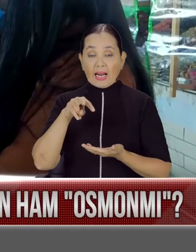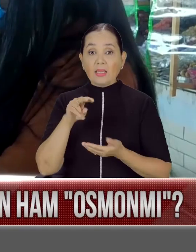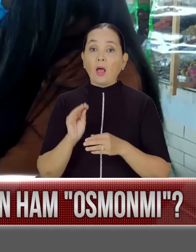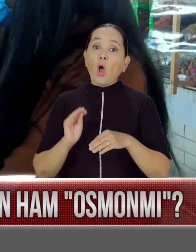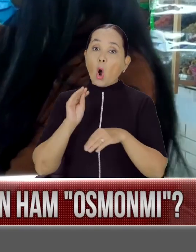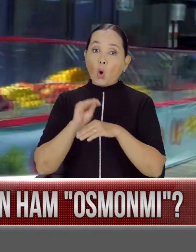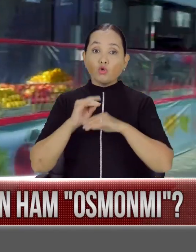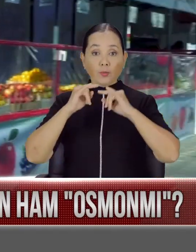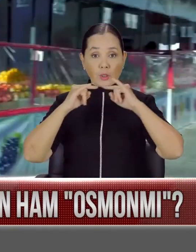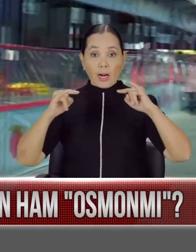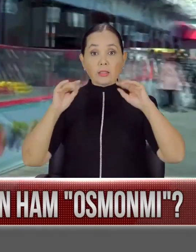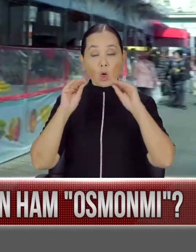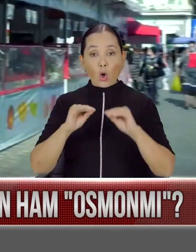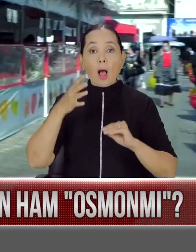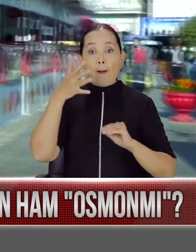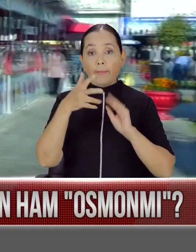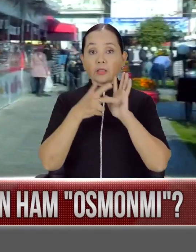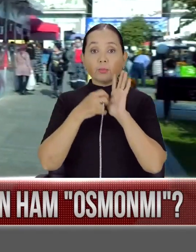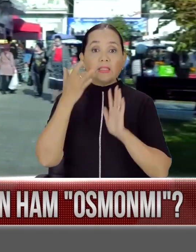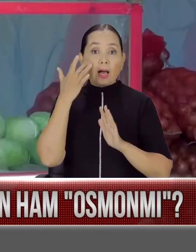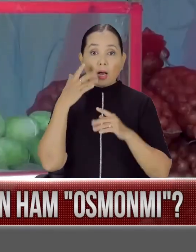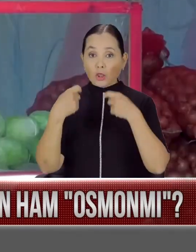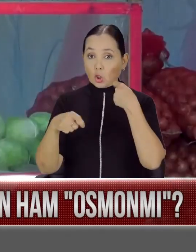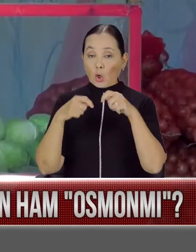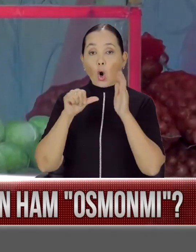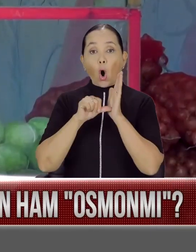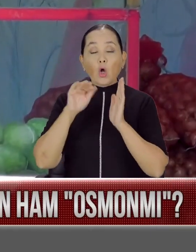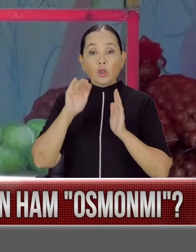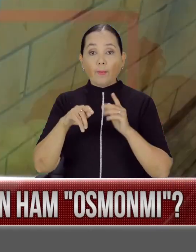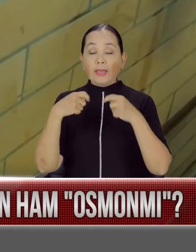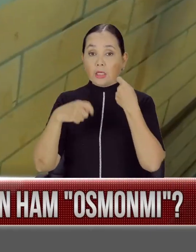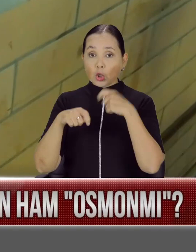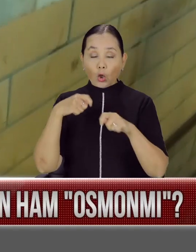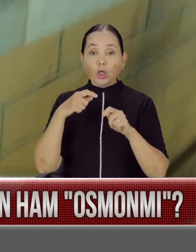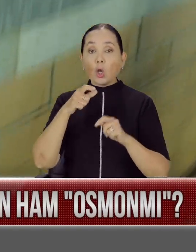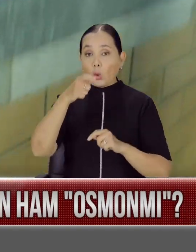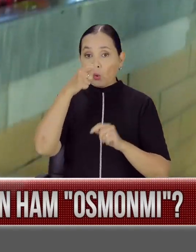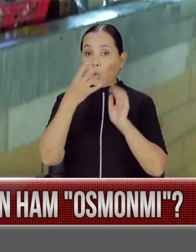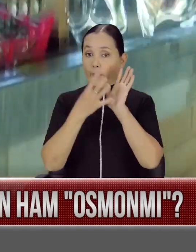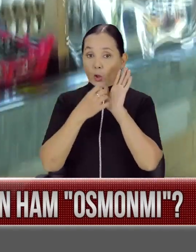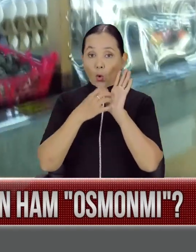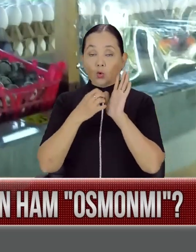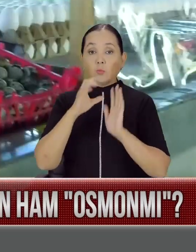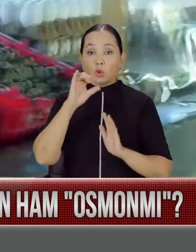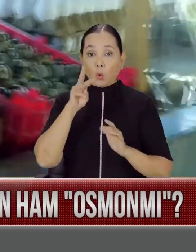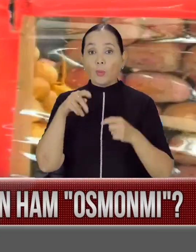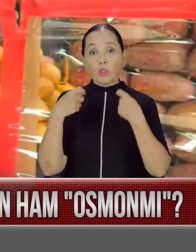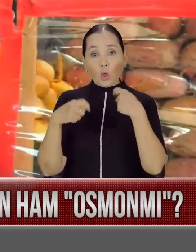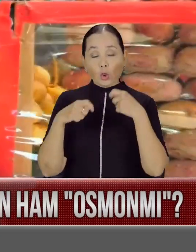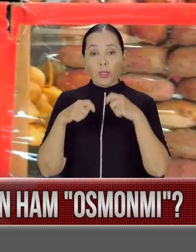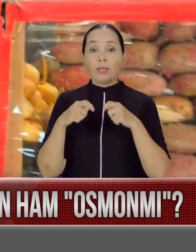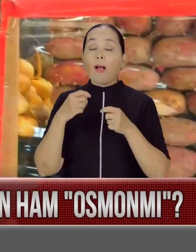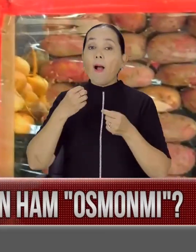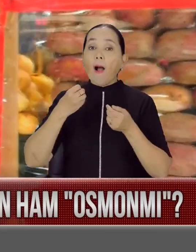Qo'shimcha rastalar qo'ydik. 5800 dan shakar sotilyapti, 6000 dan shakar sotilyapti, tuxum 900 so'mdan sotilyapti bozorimizda.